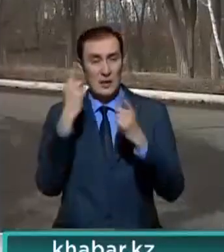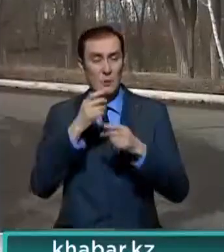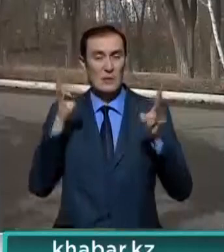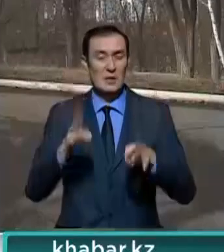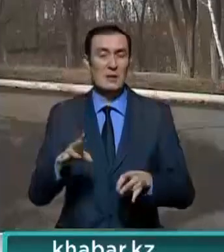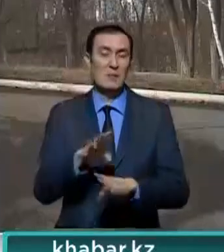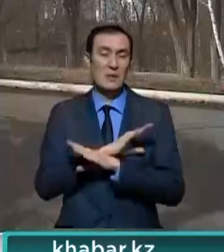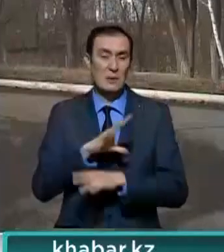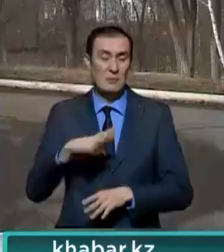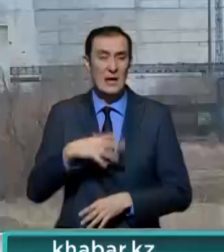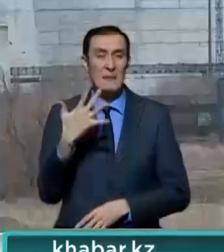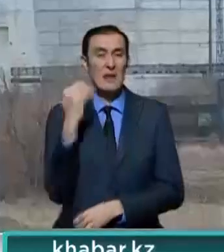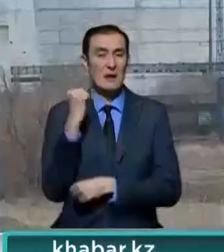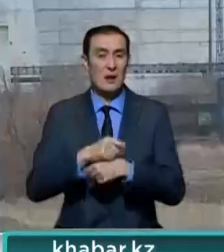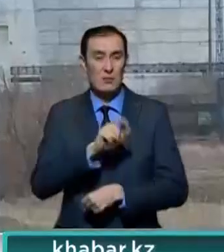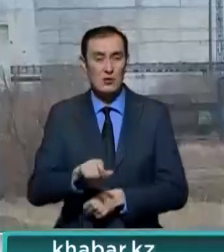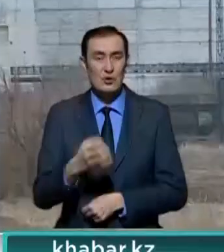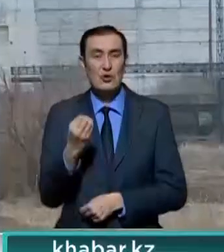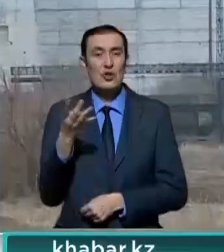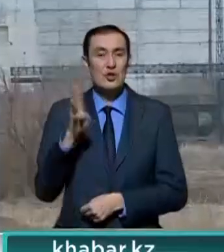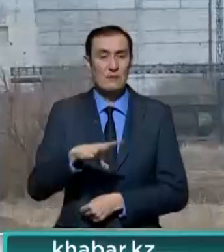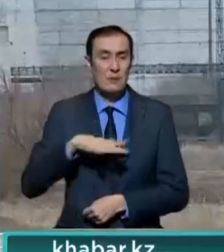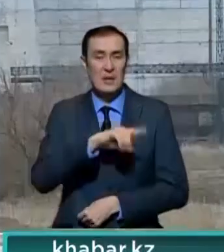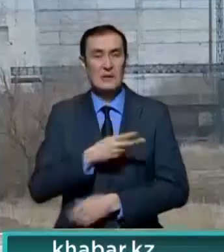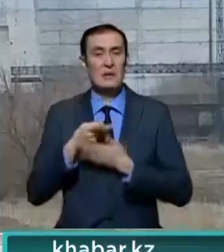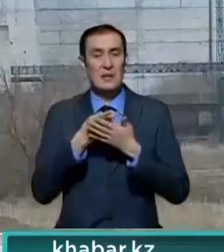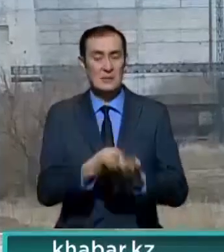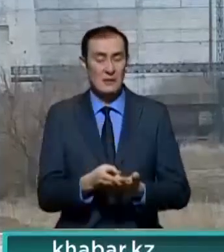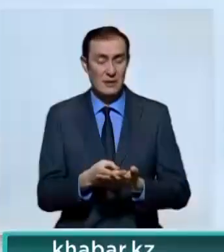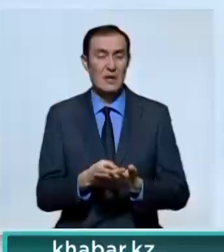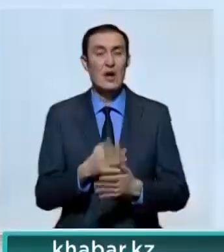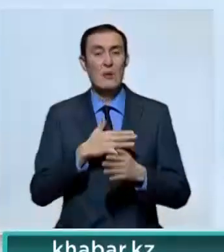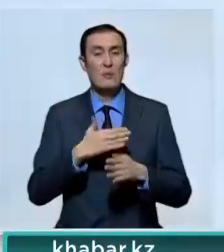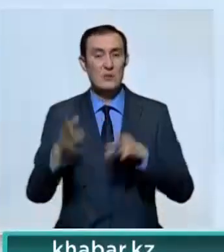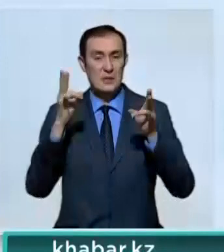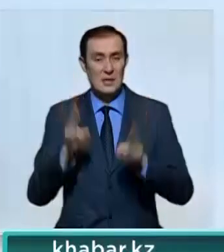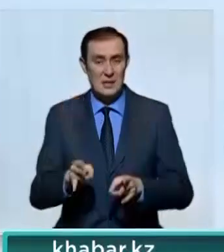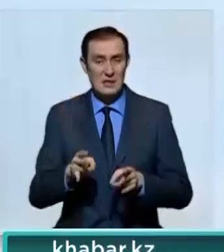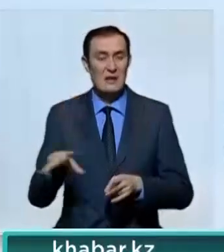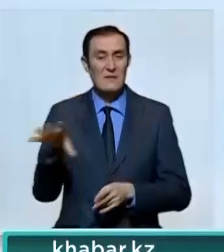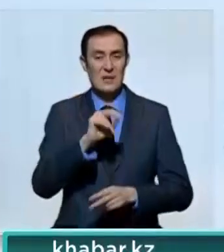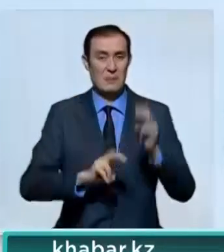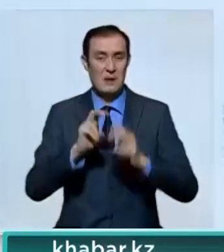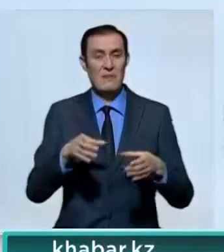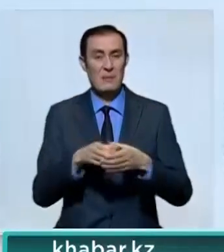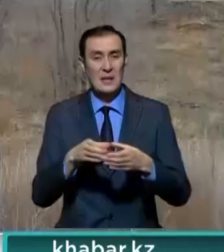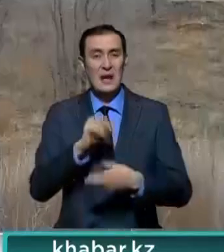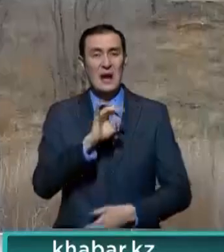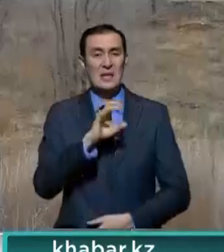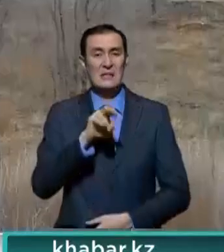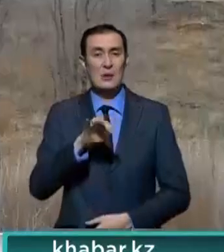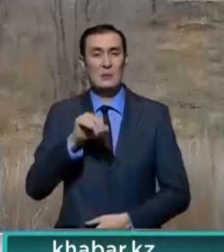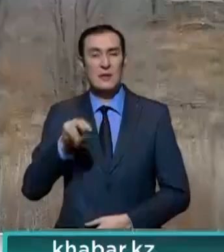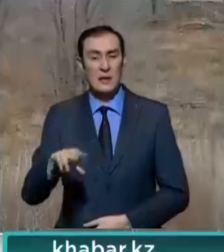трагедия унесла жизни 5 горняков, еще 4 были госпитализированы. После трагедии на всех предприятиях компании